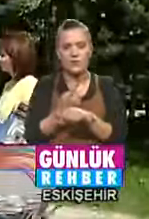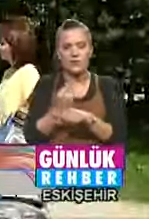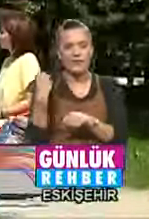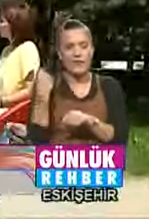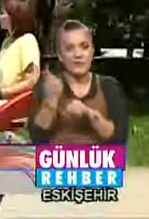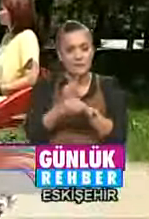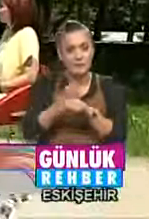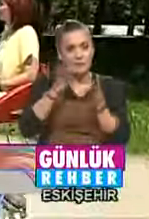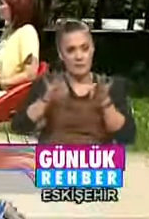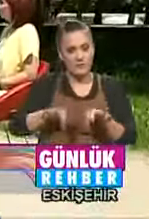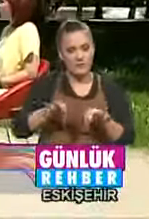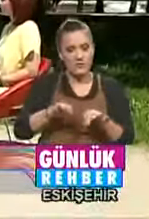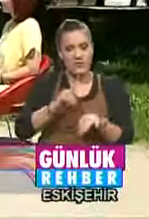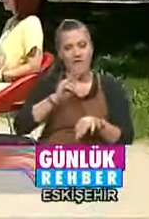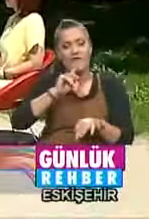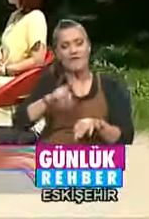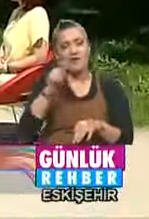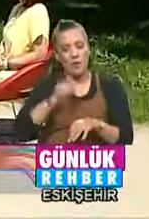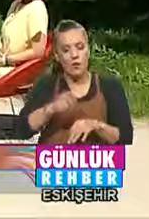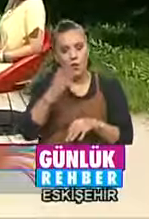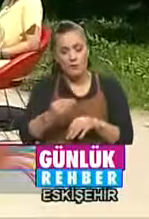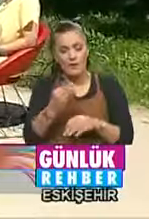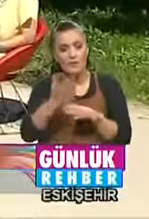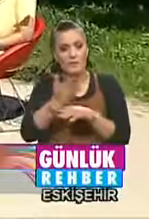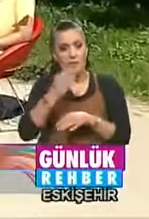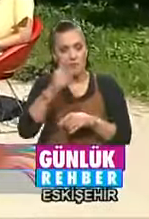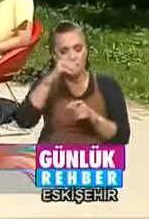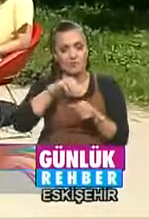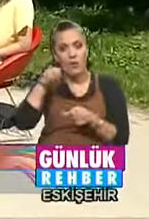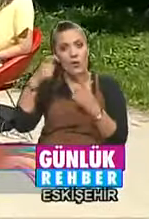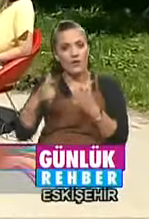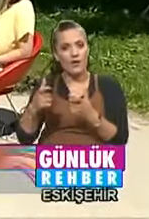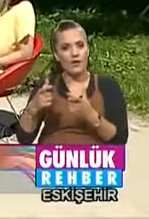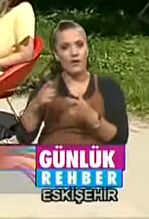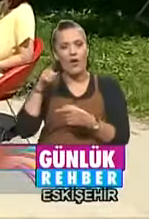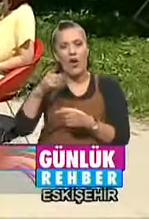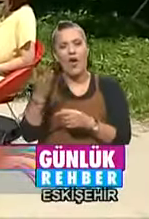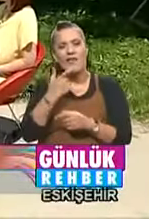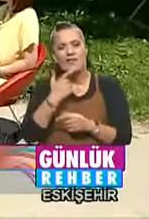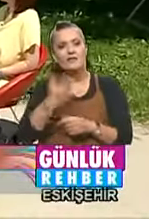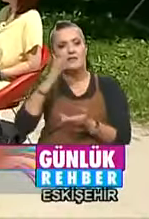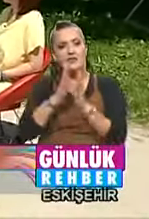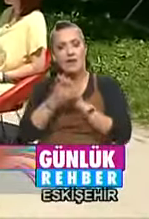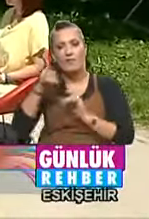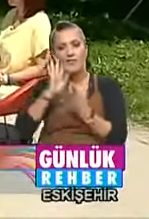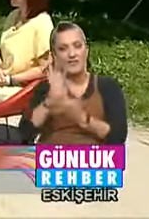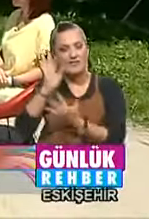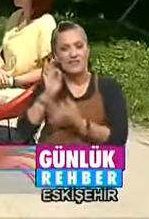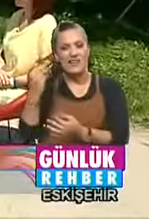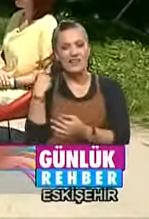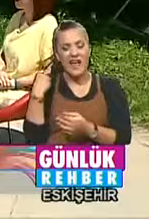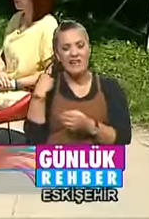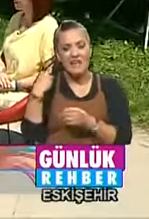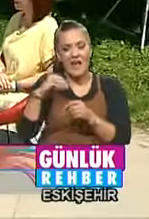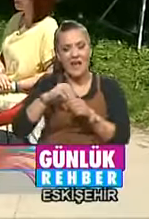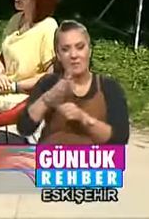bir başlangıca vesile olmak için, sebep olmak için oradan, o çağlardan, bu zatlardan taze tohumlar